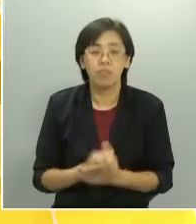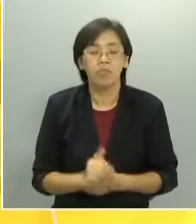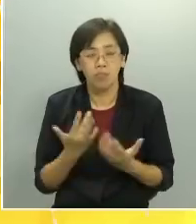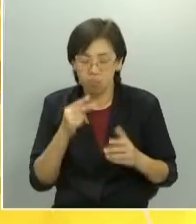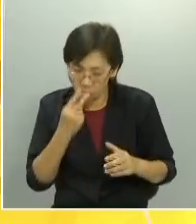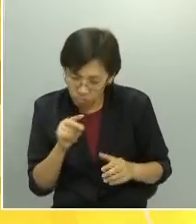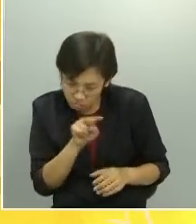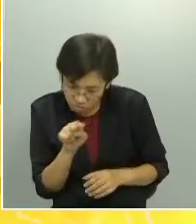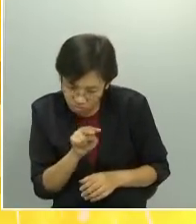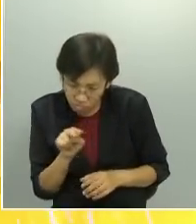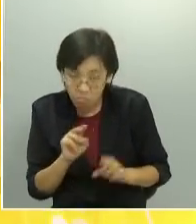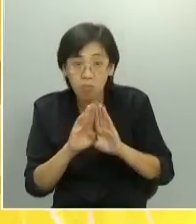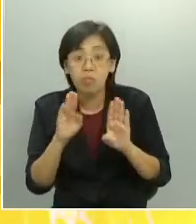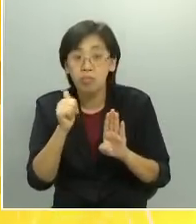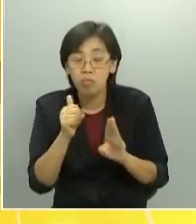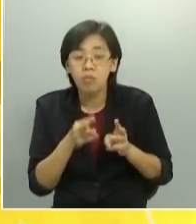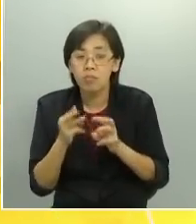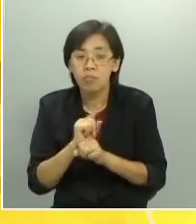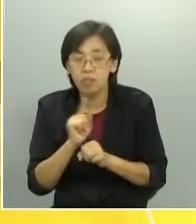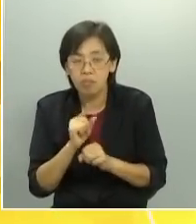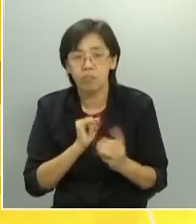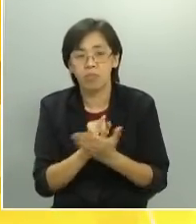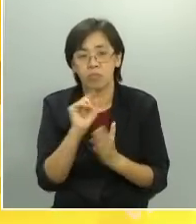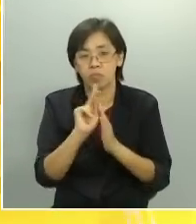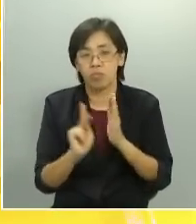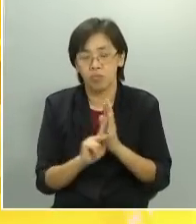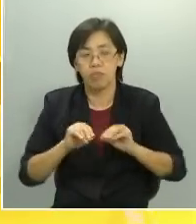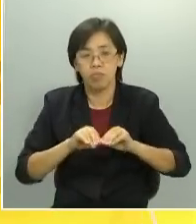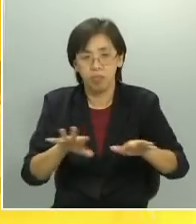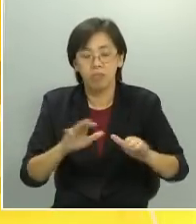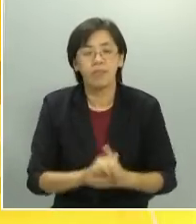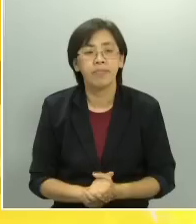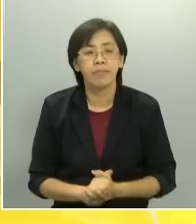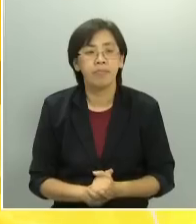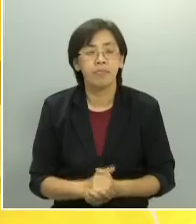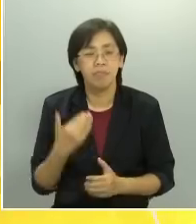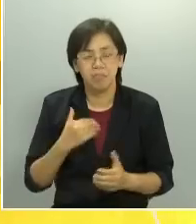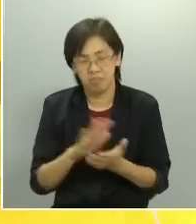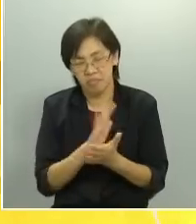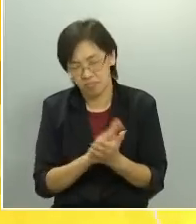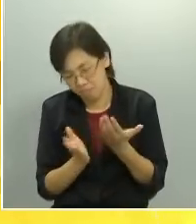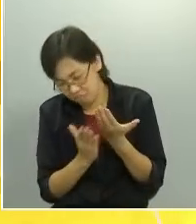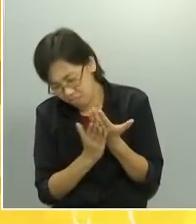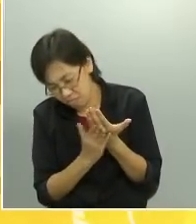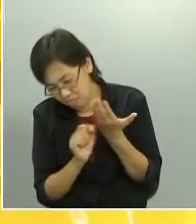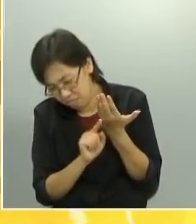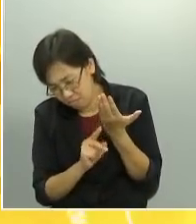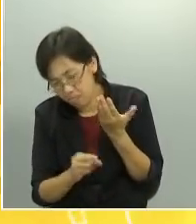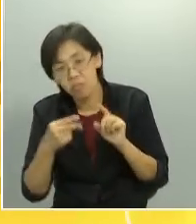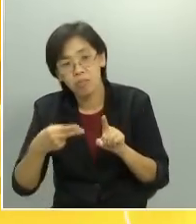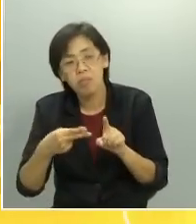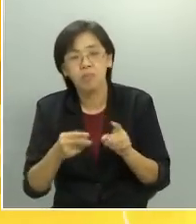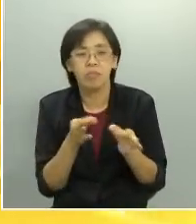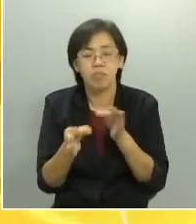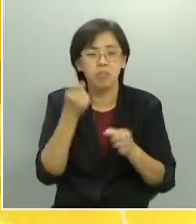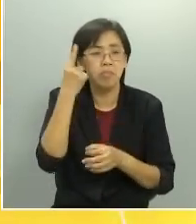จะมาเปิดอย่างไรให้ถูกต้องตามกฎหมายและจริงๆมันมีเป็นหมื่นหน้าจะเปิดเผยยังไงให้ดูเข้าใ